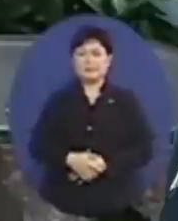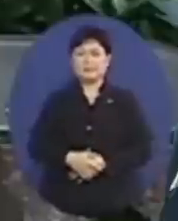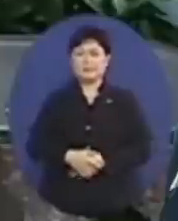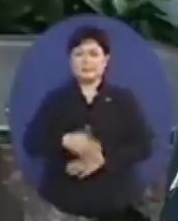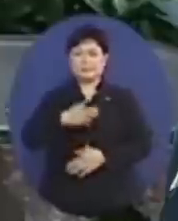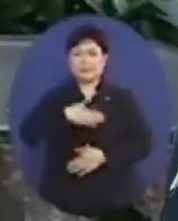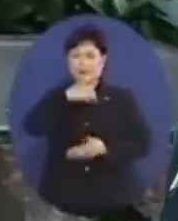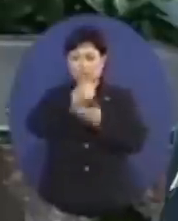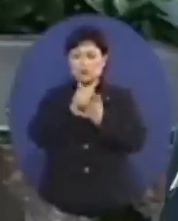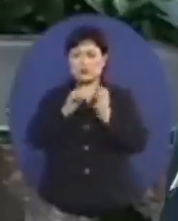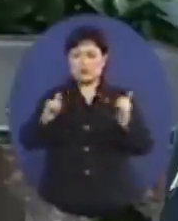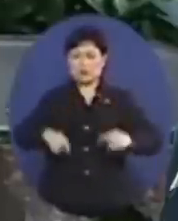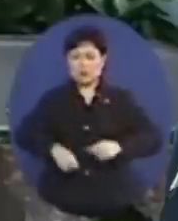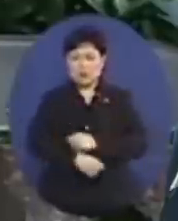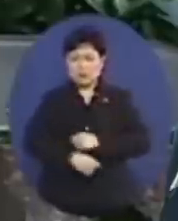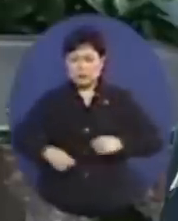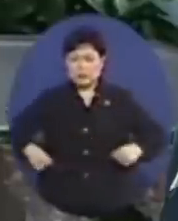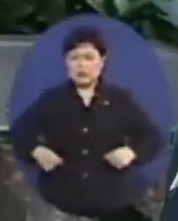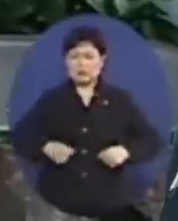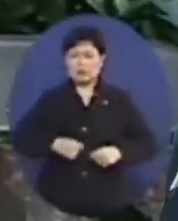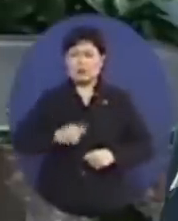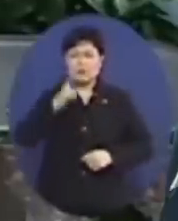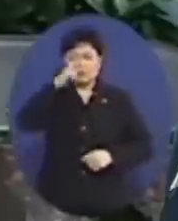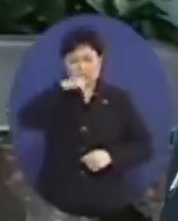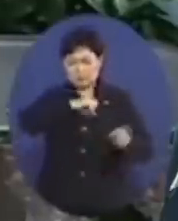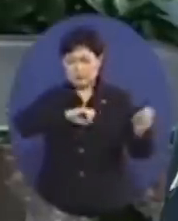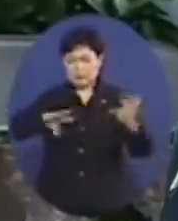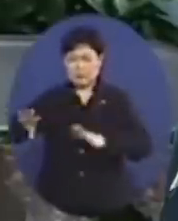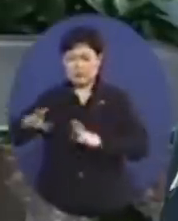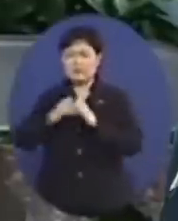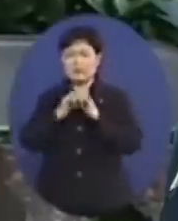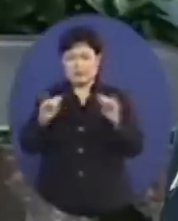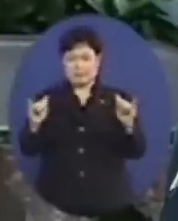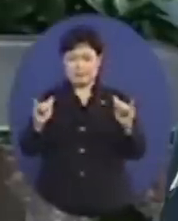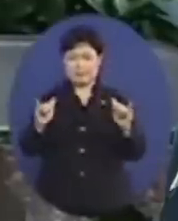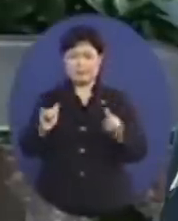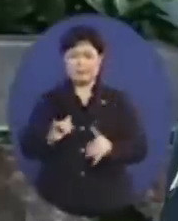나는 죄를 짓고 불의하고 추악하고 버림을 받아야 마땅한 인간인 것입니다.